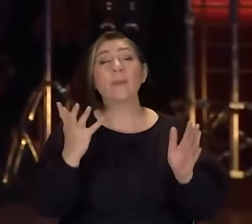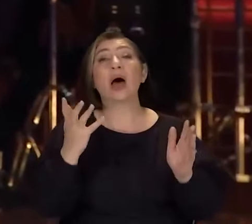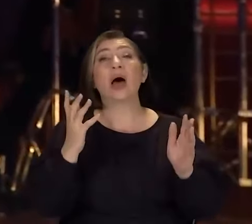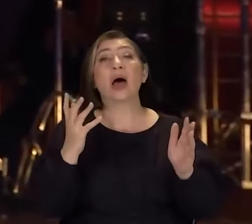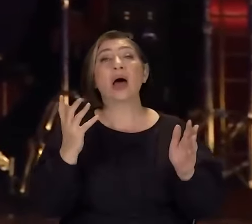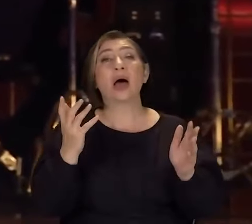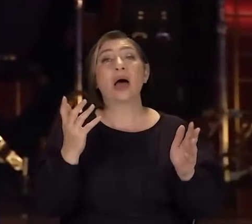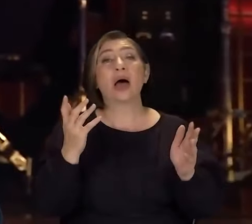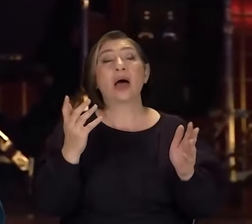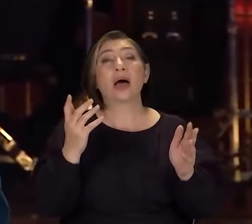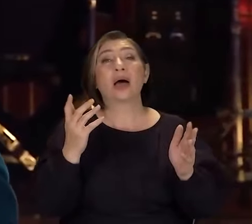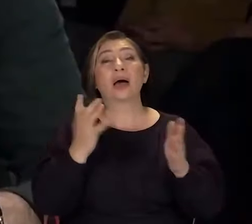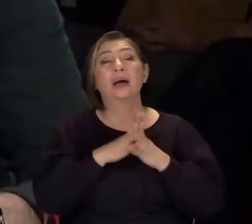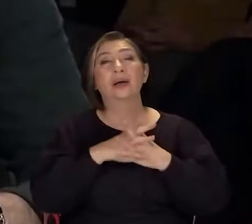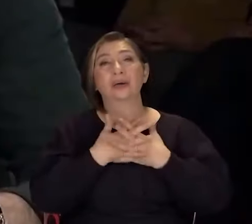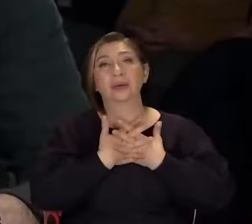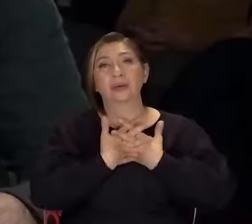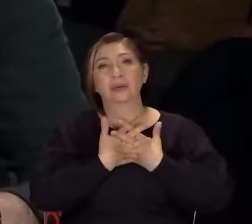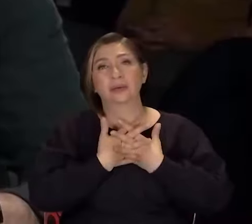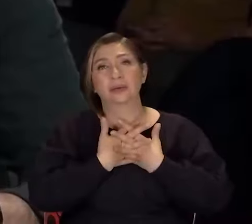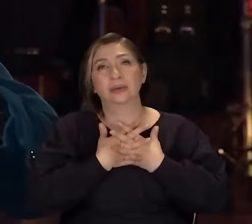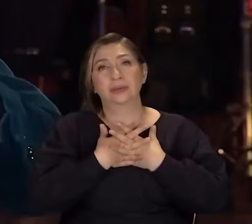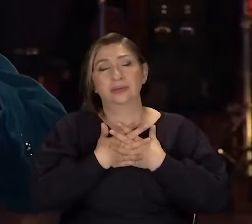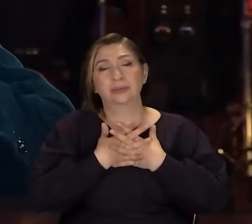aynı. Yani